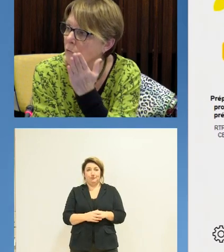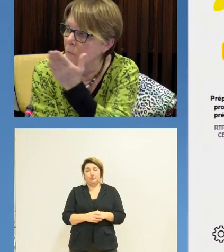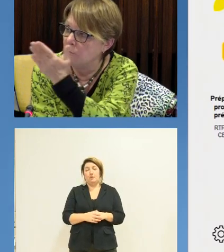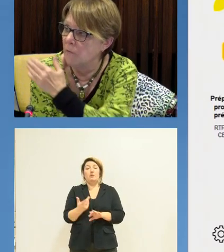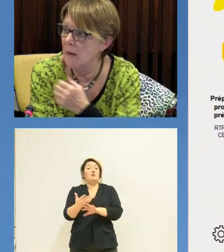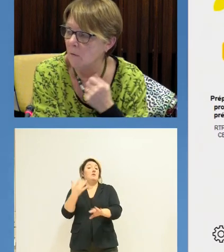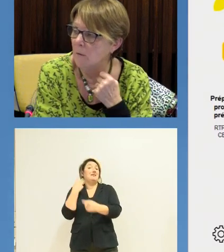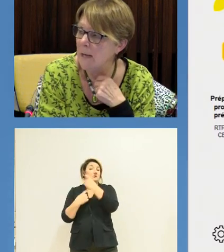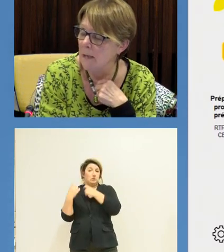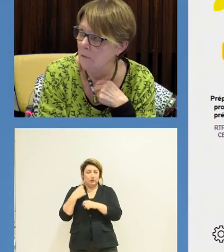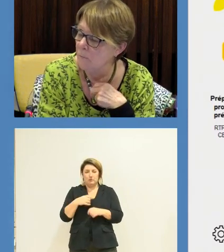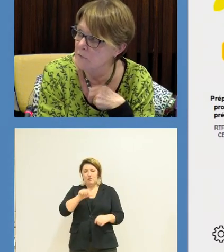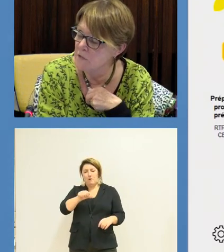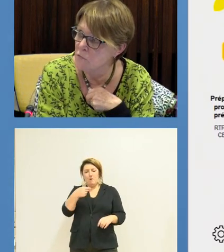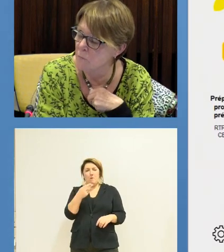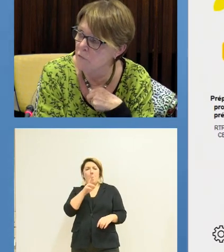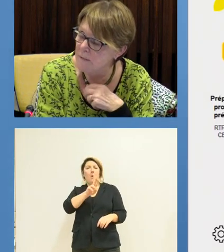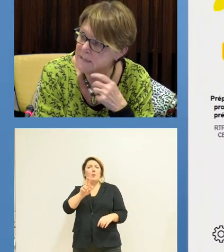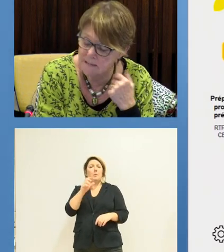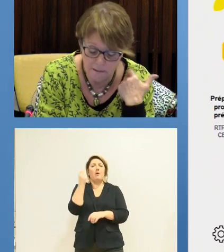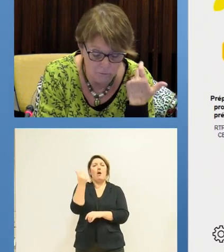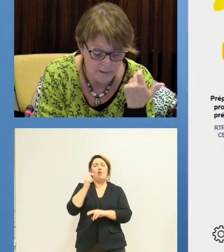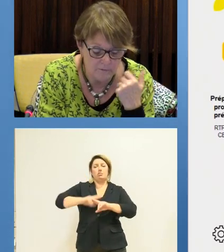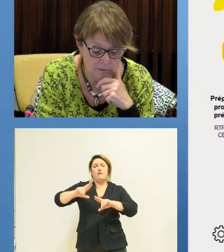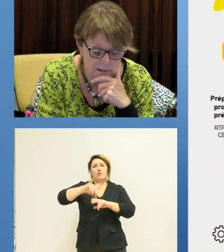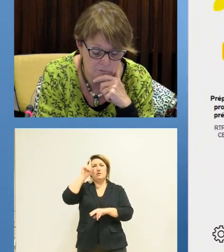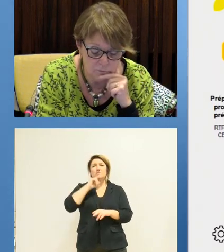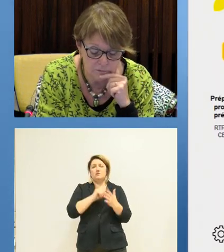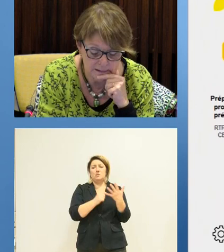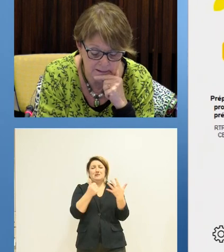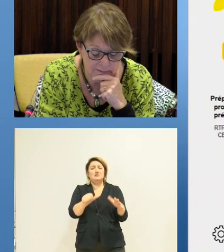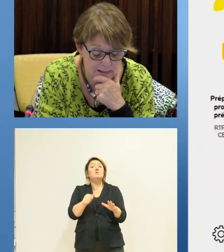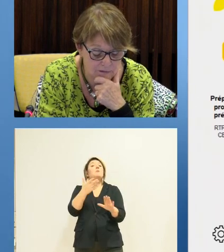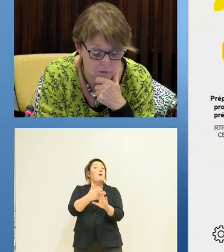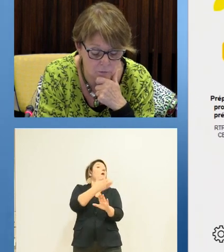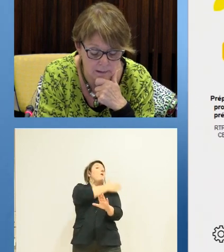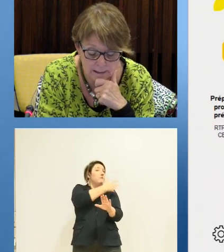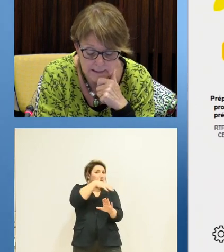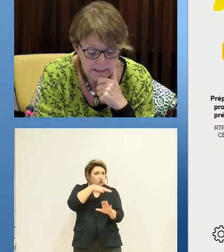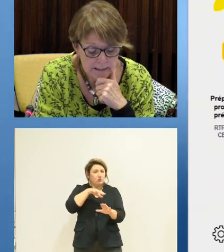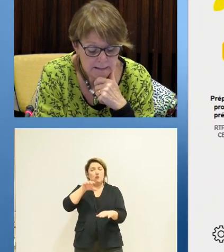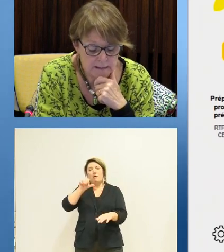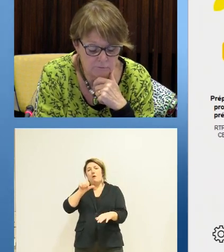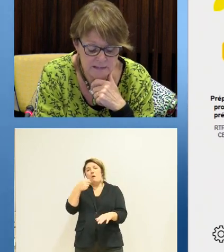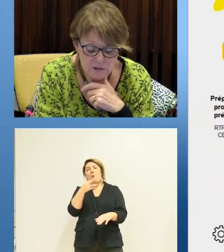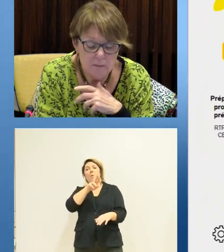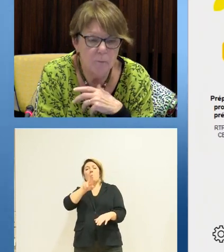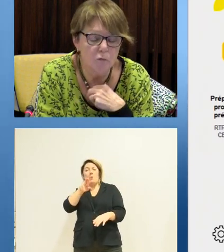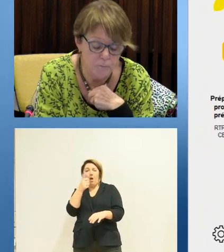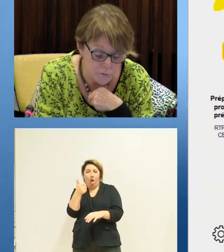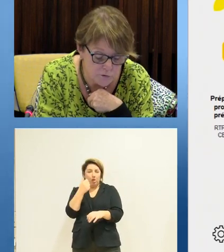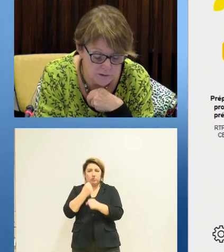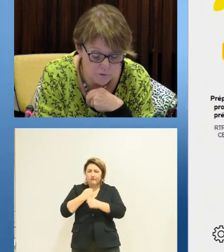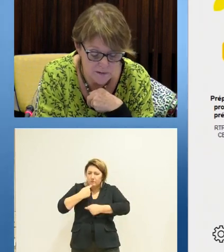donc on peut voir là le processus depuis 2016 mais auparavant il y avait eu tout un travail avec l'anru 1 qui envisageaient